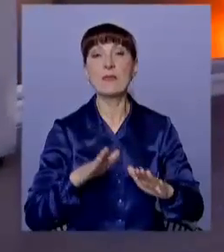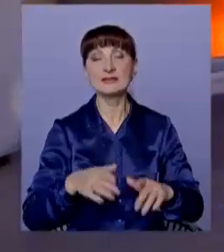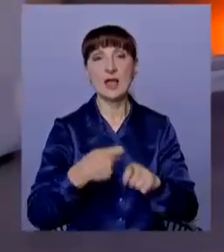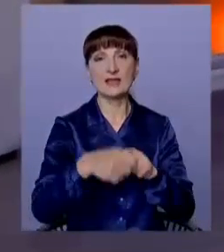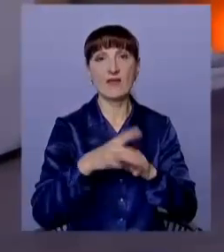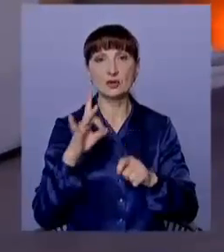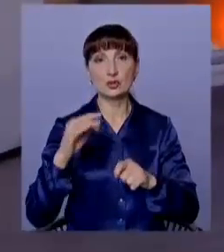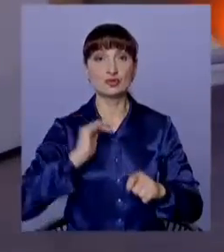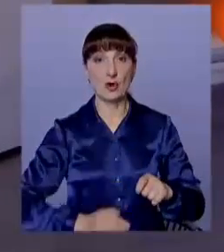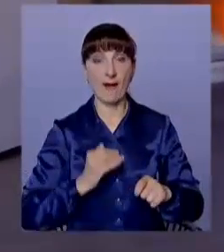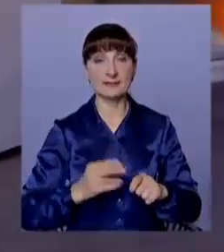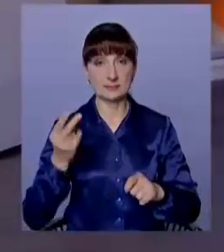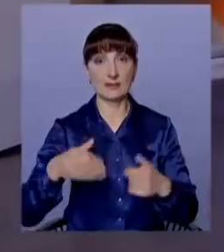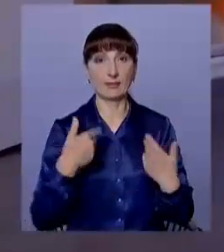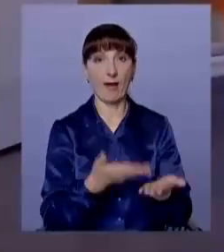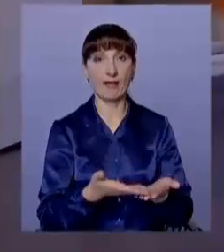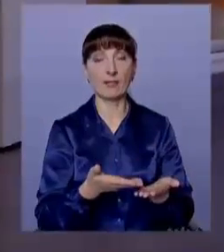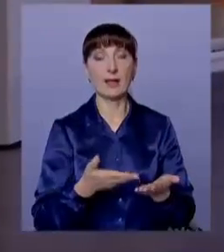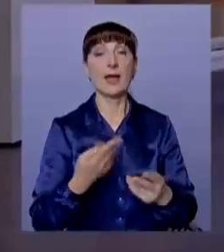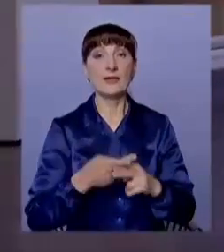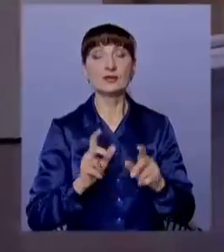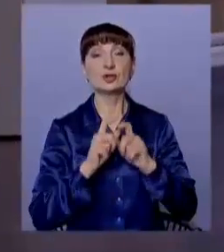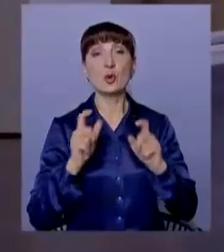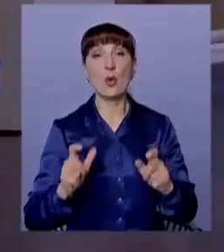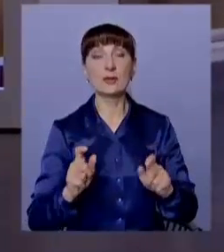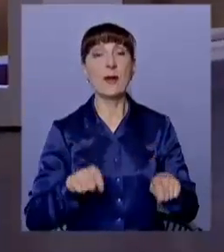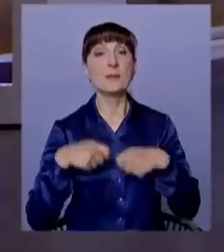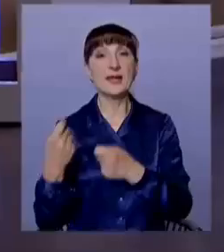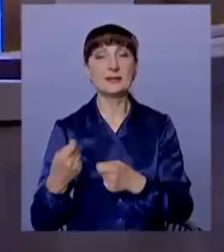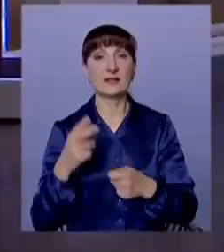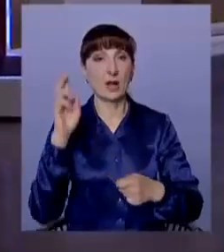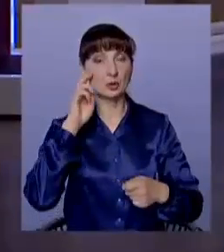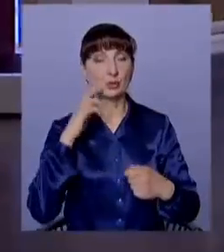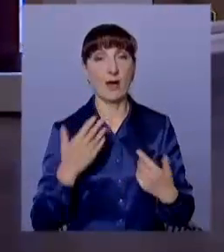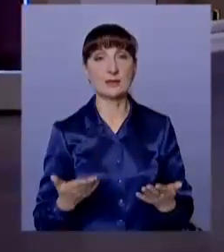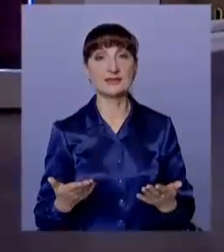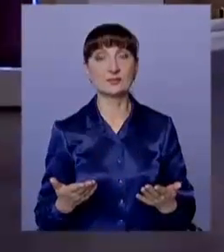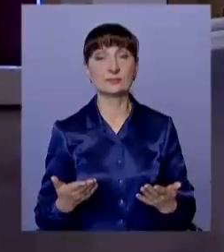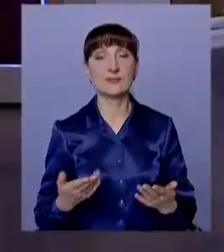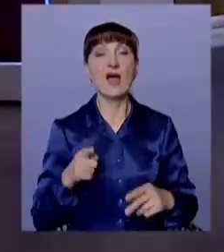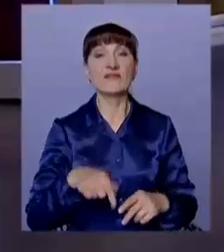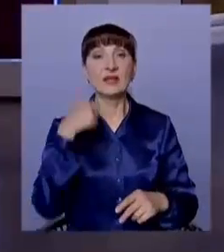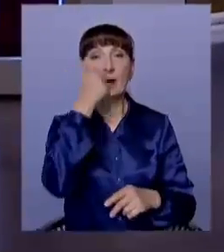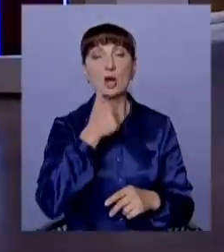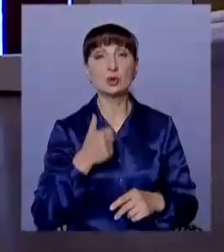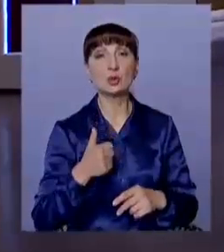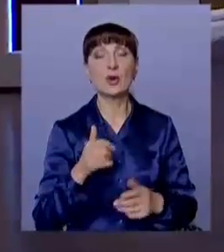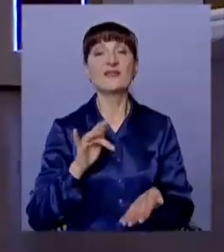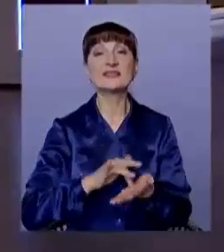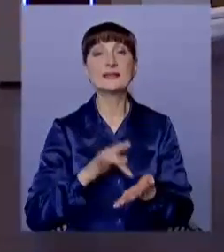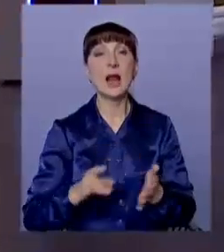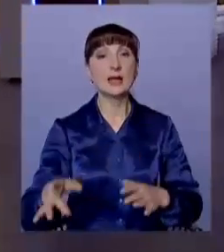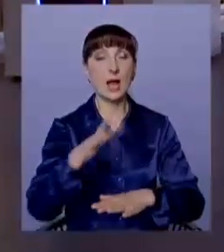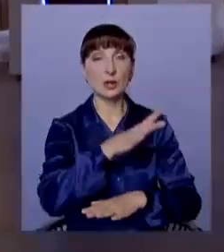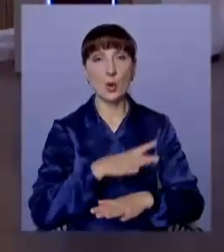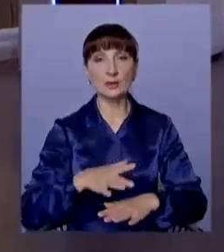инвесторам, частным инвесторам. И данную школу передана на баланс государства. В этом году именно в центральных районах,